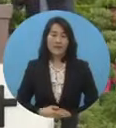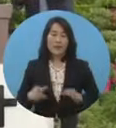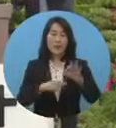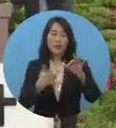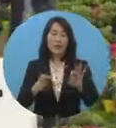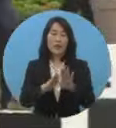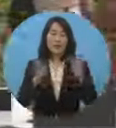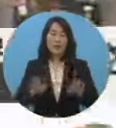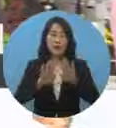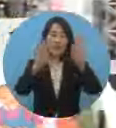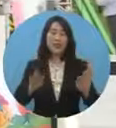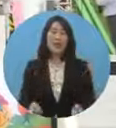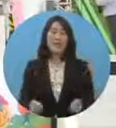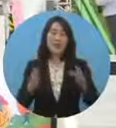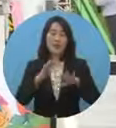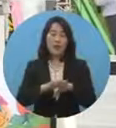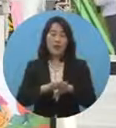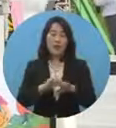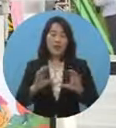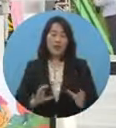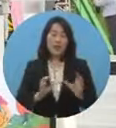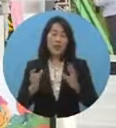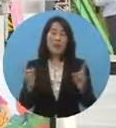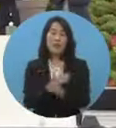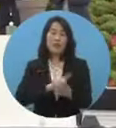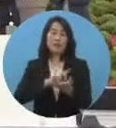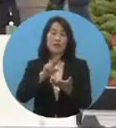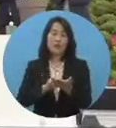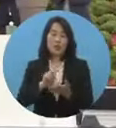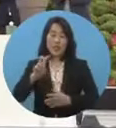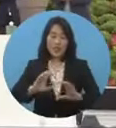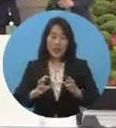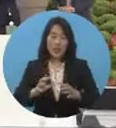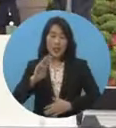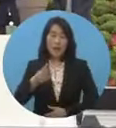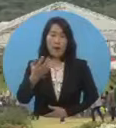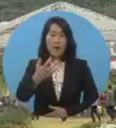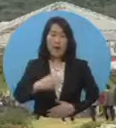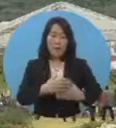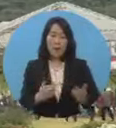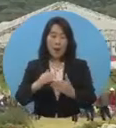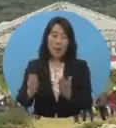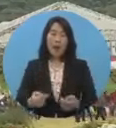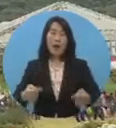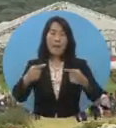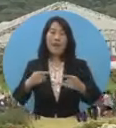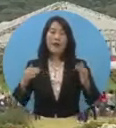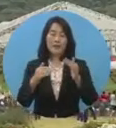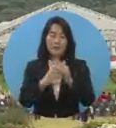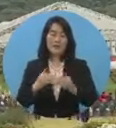지난 17일 열린 이번 박람회는 농업이 세상을 바꾼다 는 주제로 20개 나라 308 10개 기관 단체가